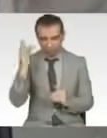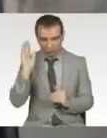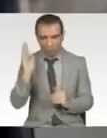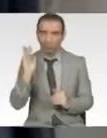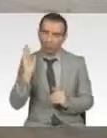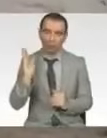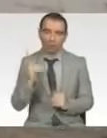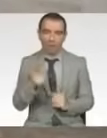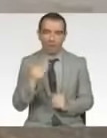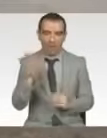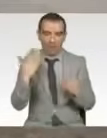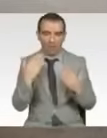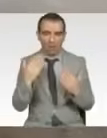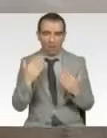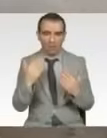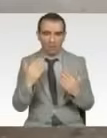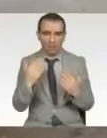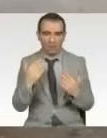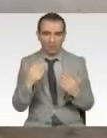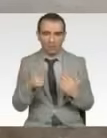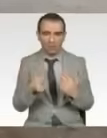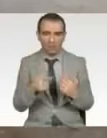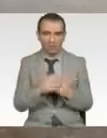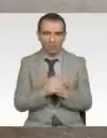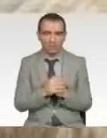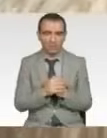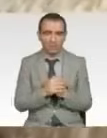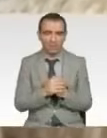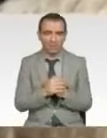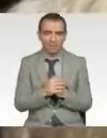Götürüyor. Kavalım var mı? Yok.